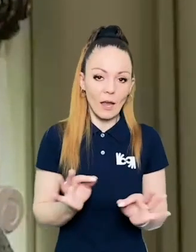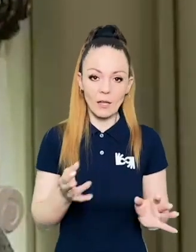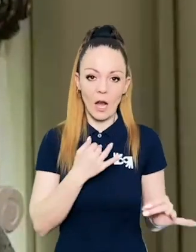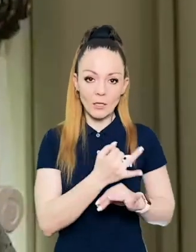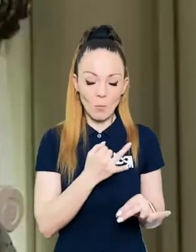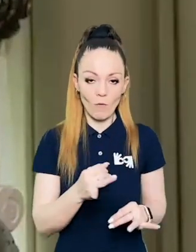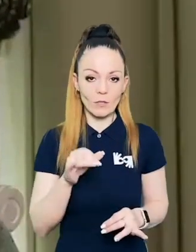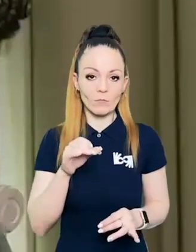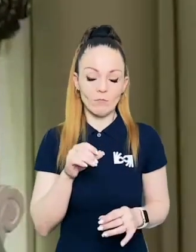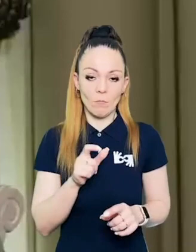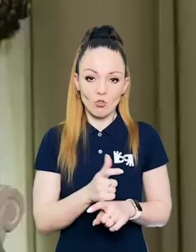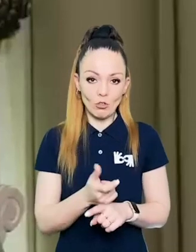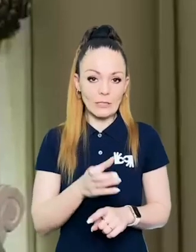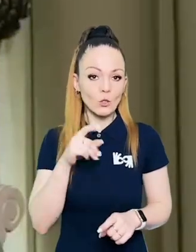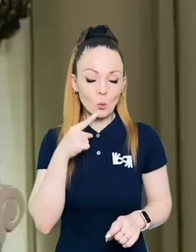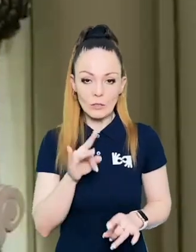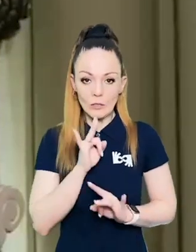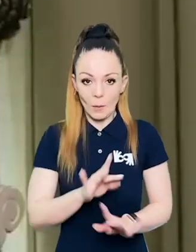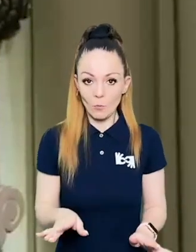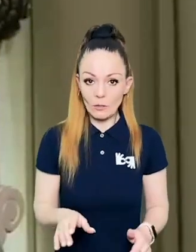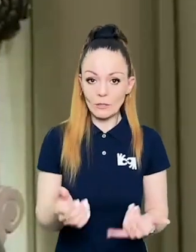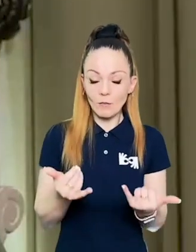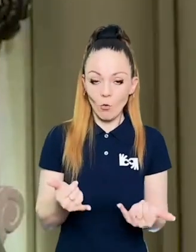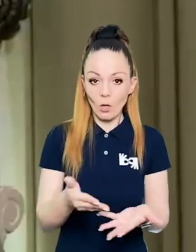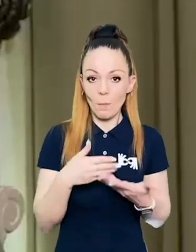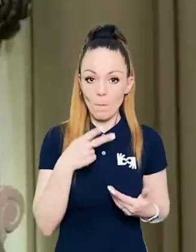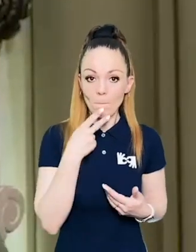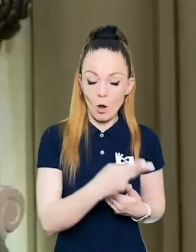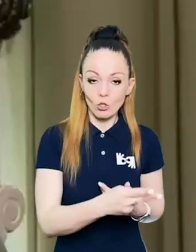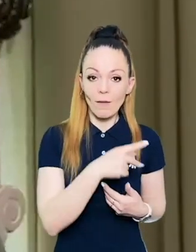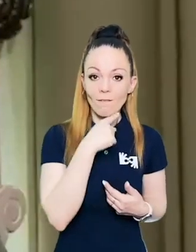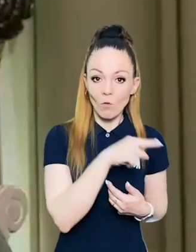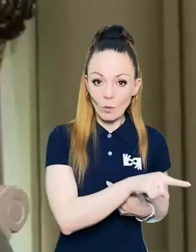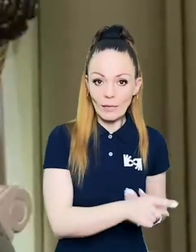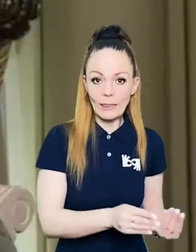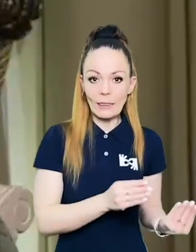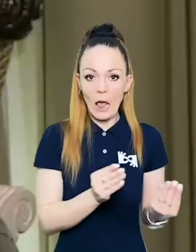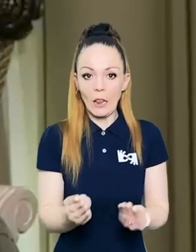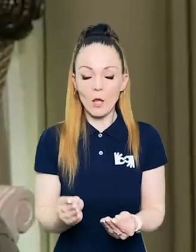буде. Сьогодні ми бачимо, вони дали